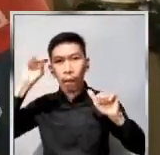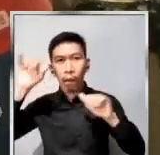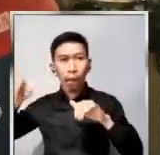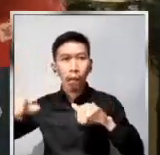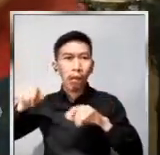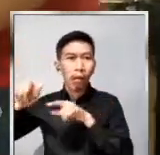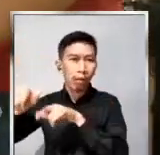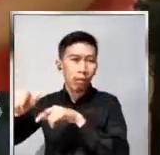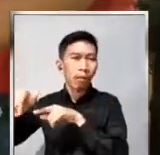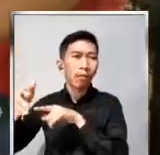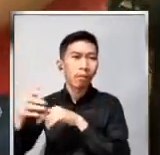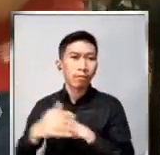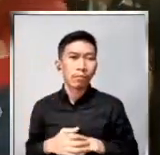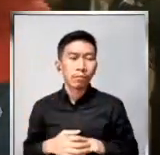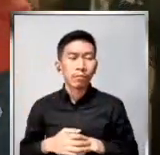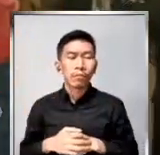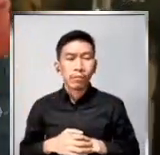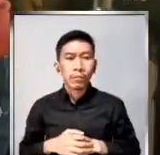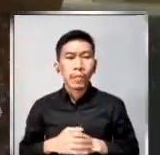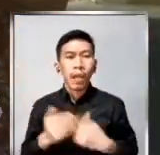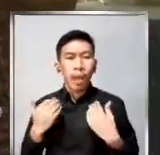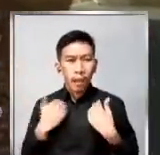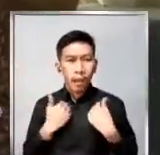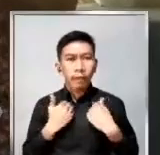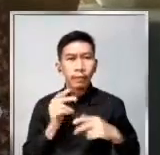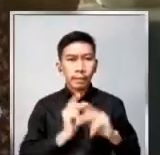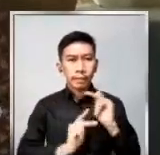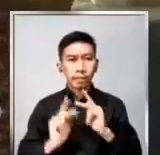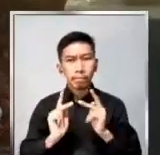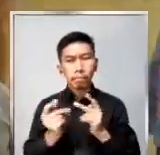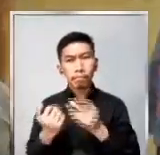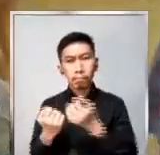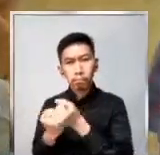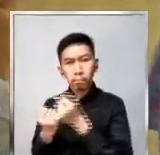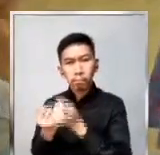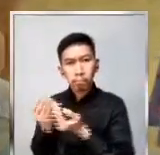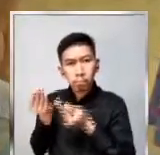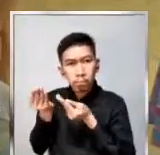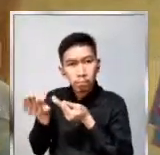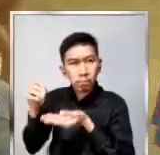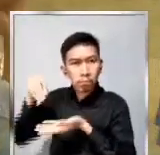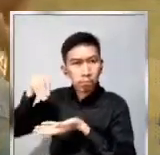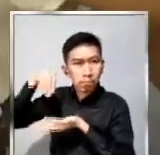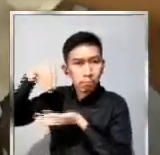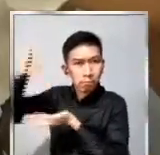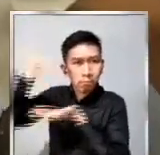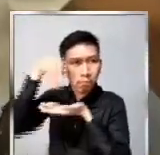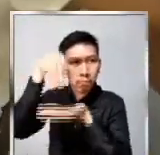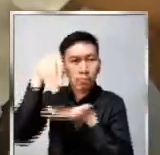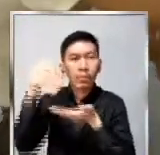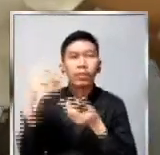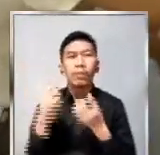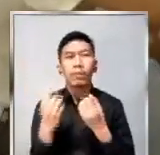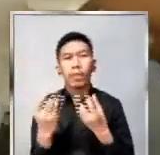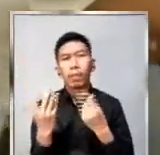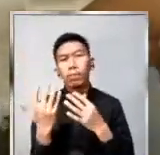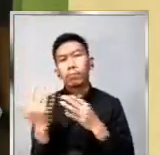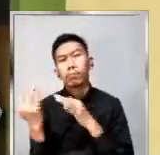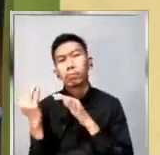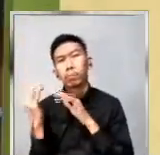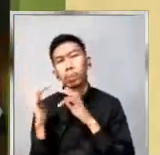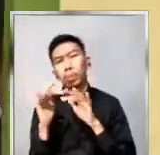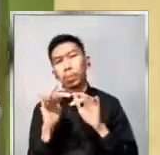mga nag-aabot ng food pack sa mga nasunugan. Marami sa kanila ay nagsisiksikan sa paaralan bilang pansamantalang